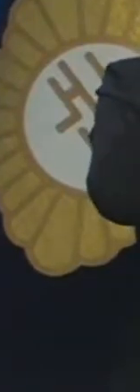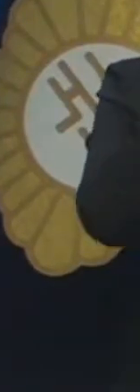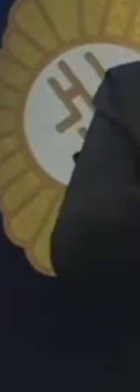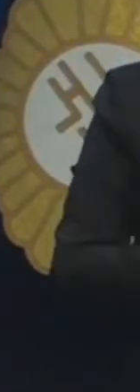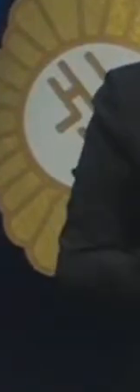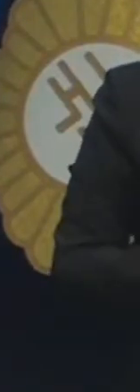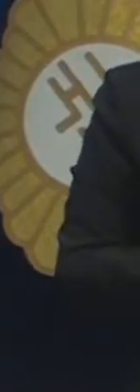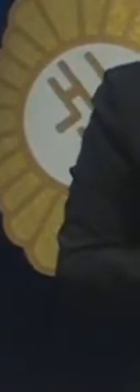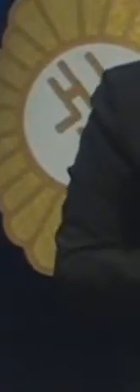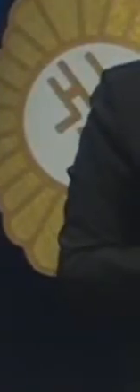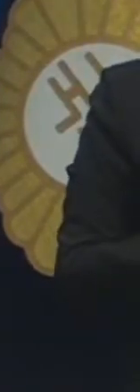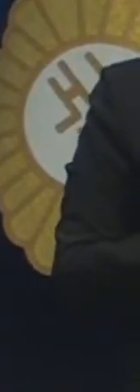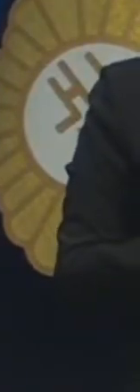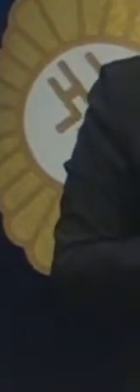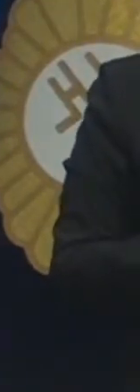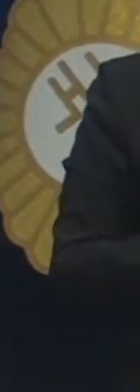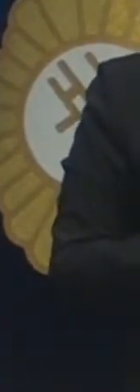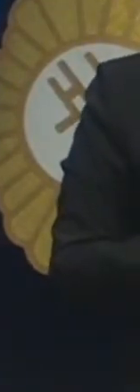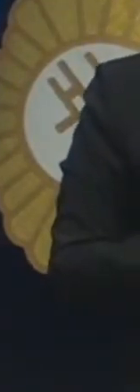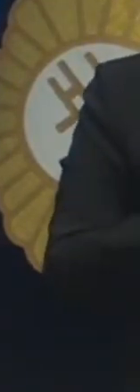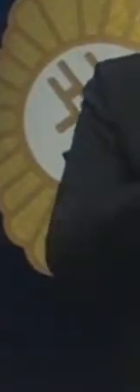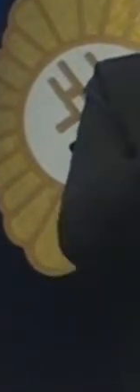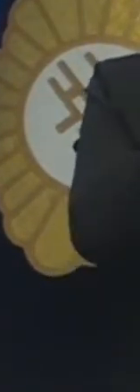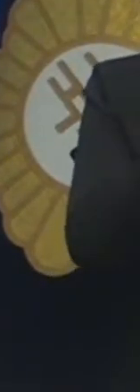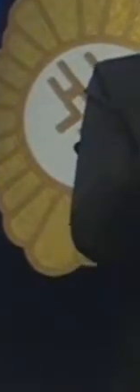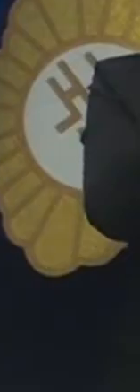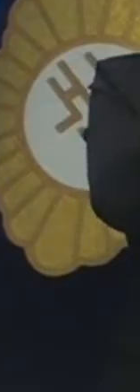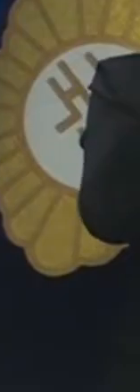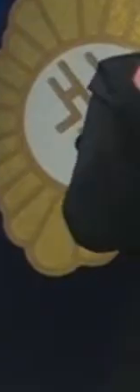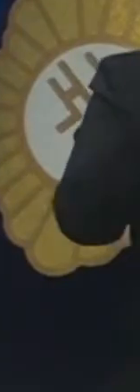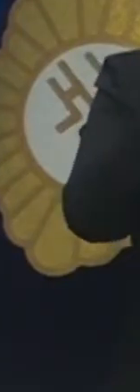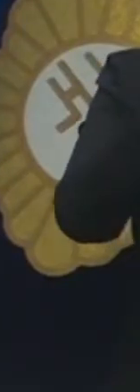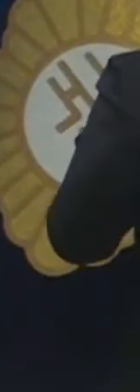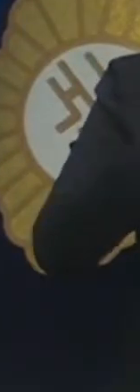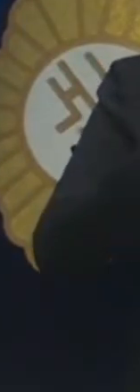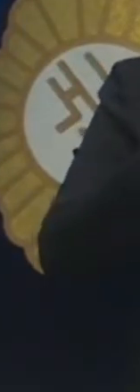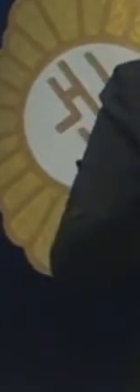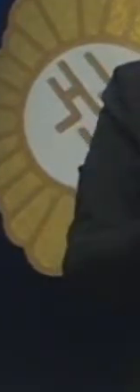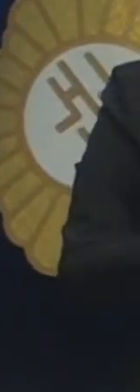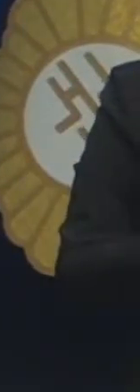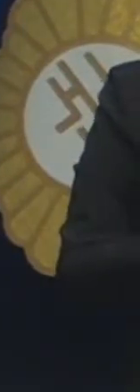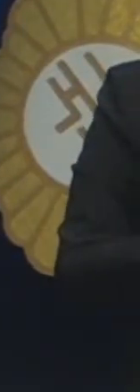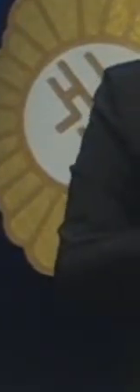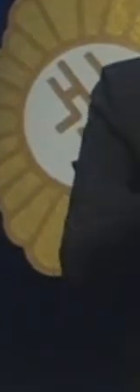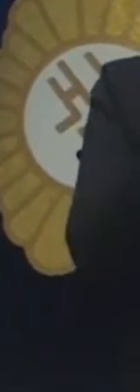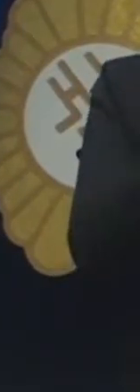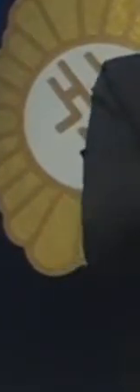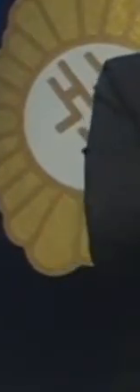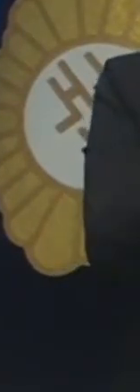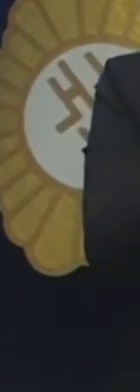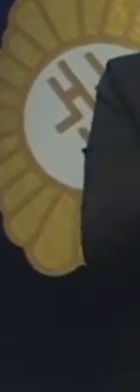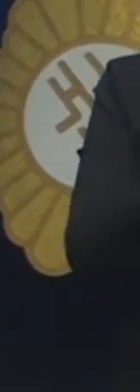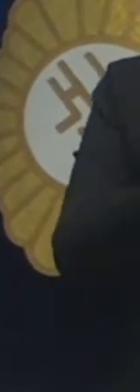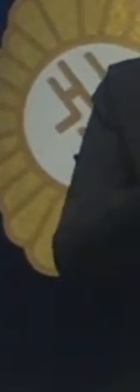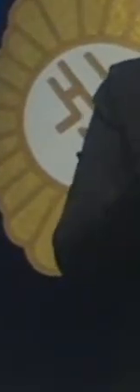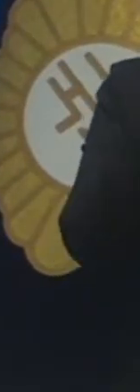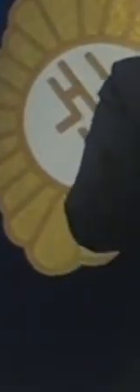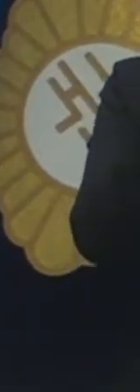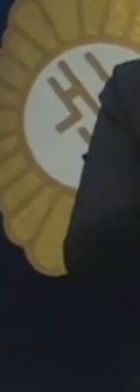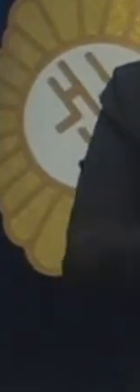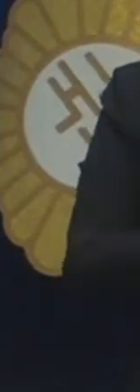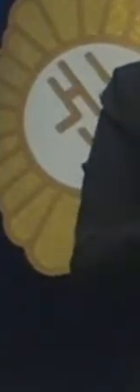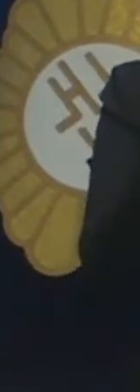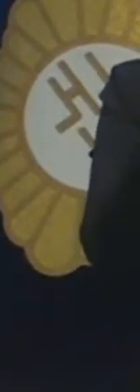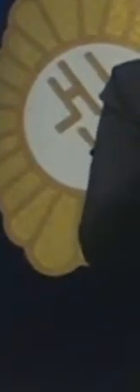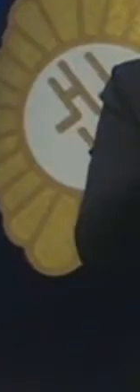요상한 그런 이야기 아니냐. 진상이 밝혀져야 될 문제다. 여기에 아마 굉장한 비밀이 숨어 있을 거다 이렇게 봅니다. 두